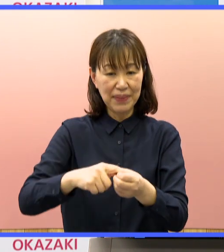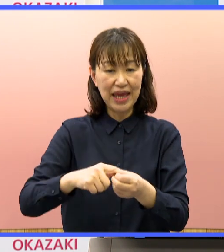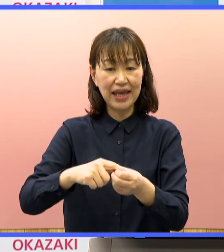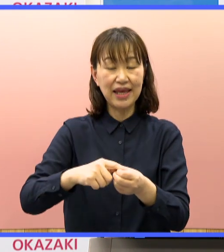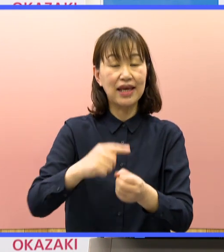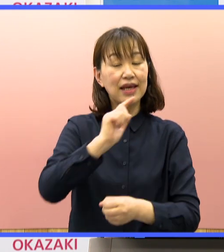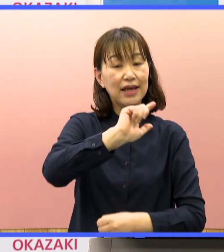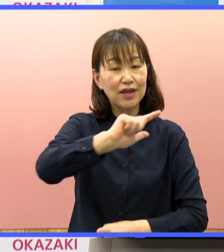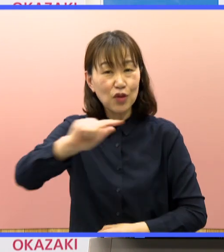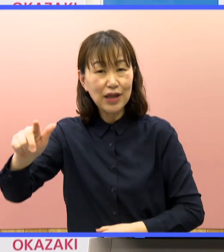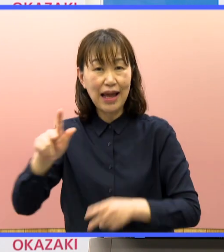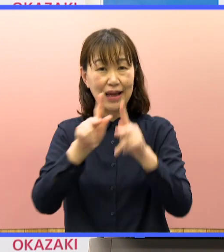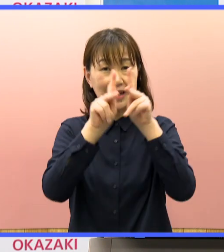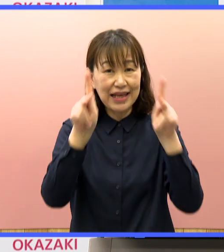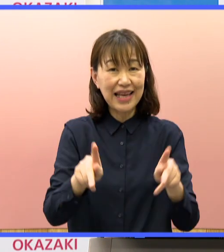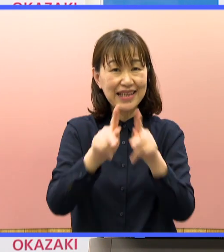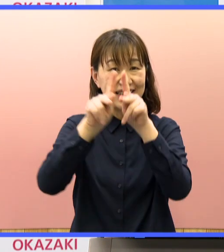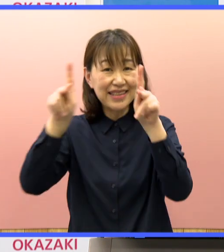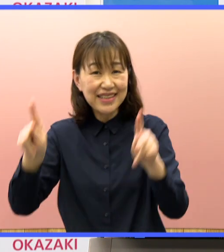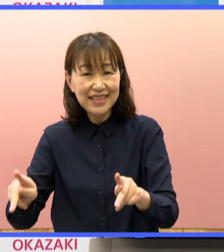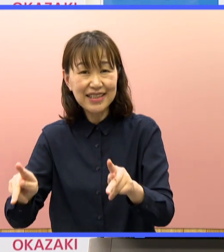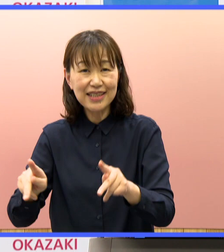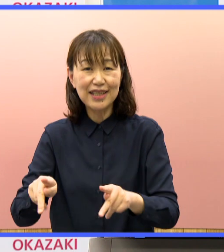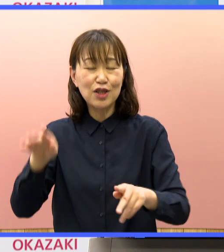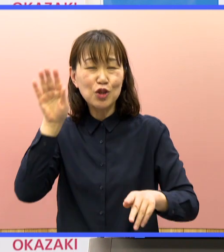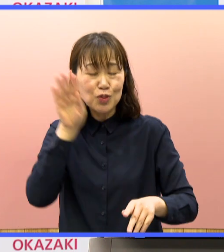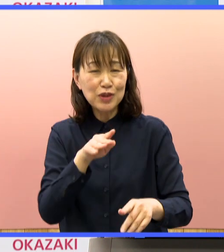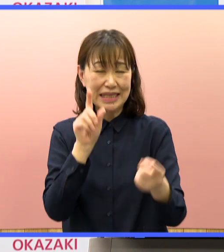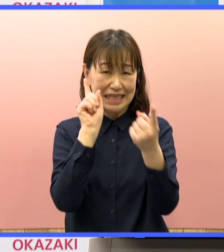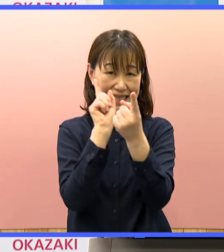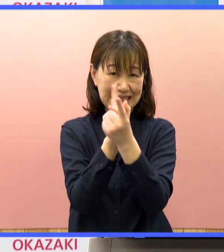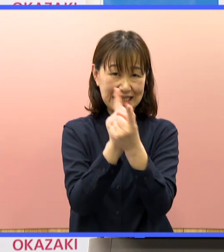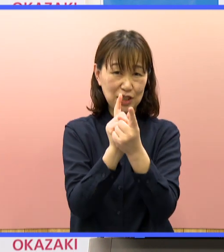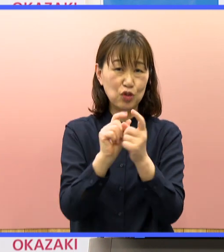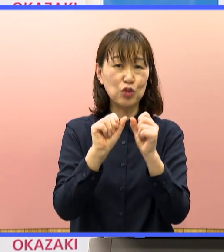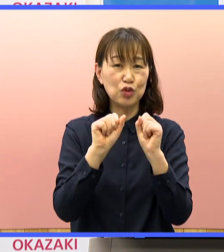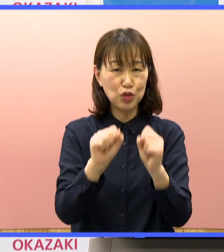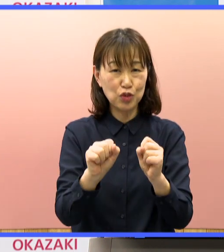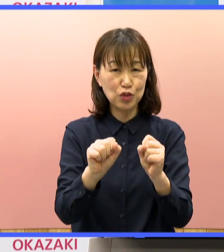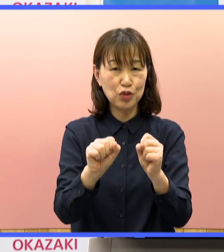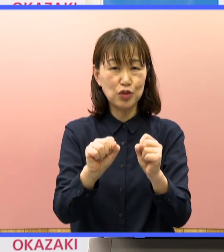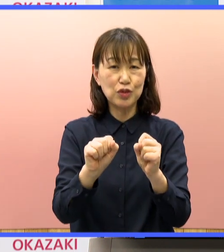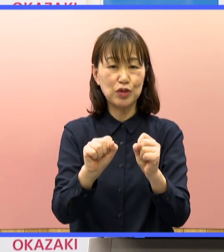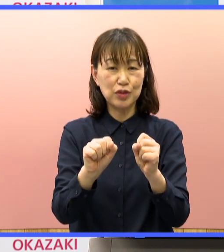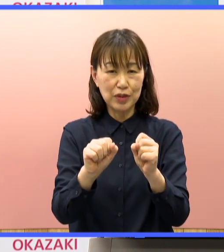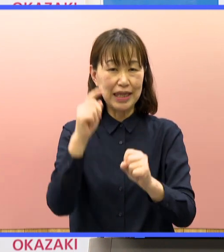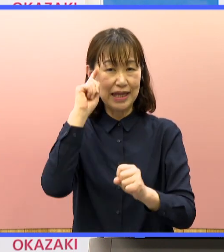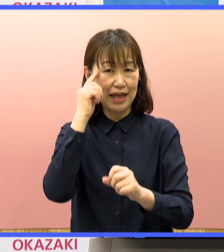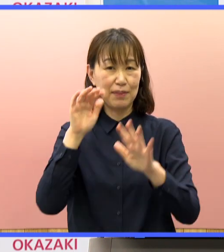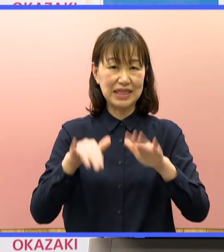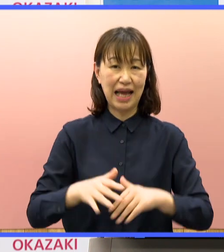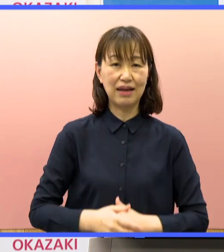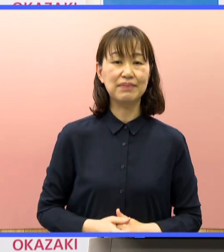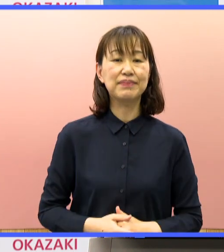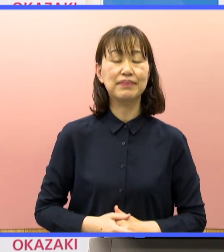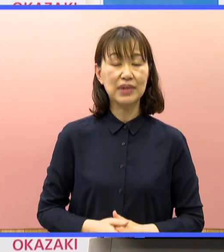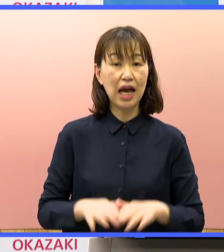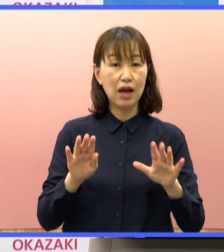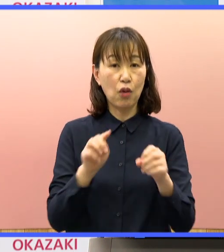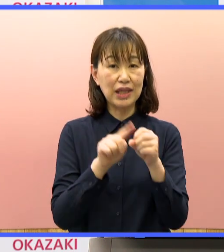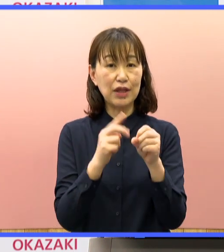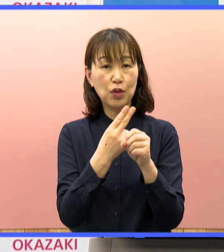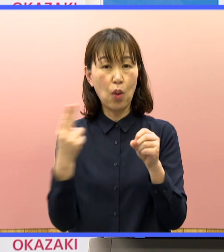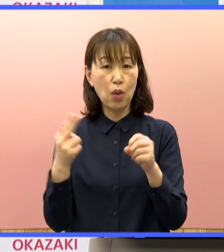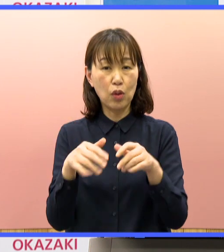題に迅速かつ的確に対応できるよう、機動性や効率性に配慮しました。また、今年度の組織改正